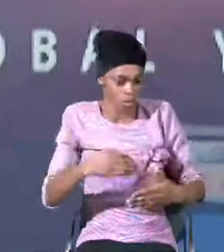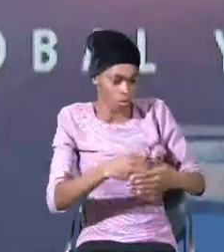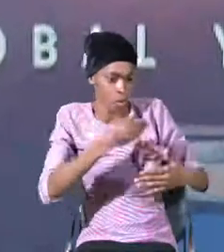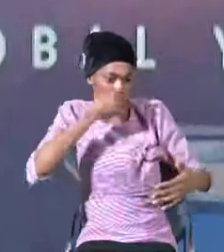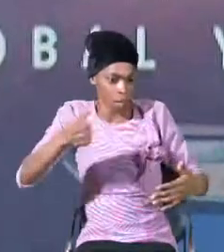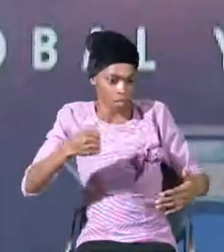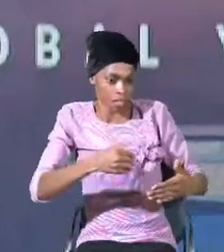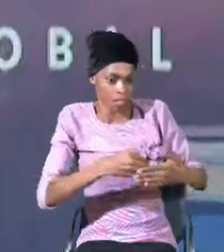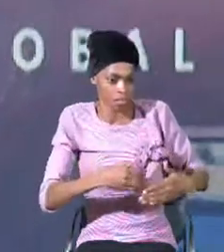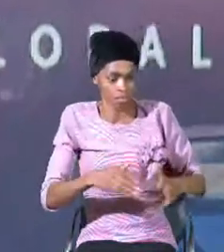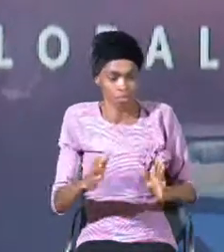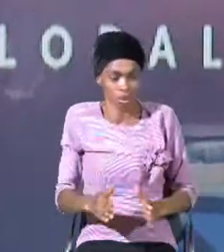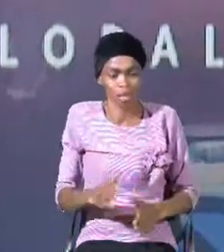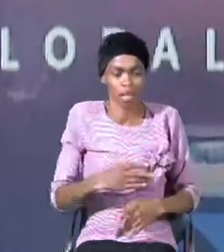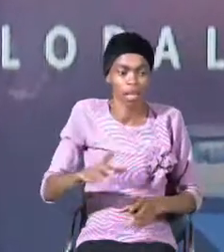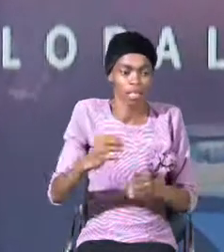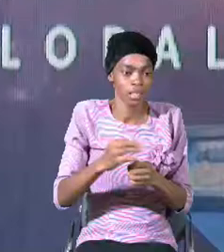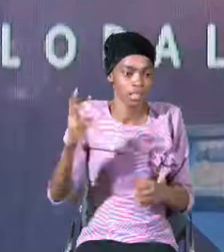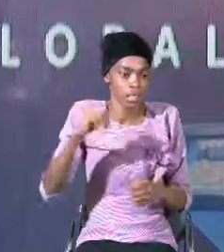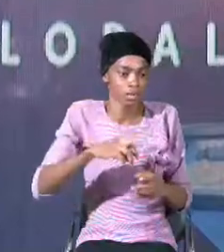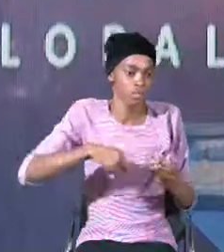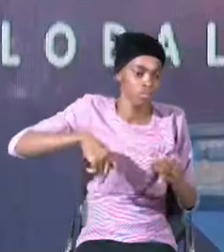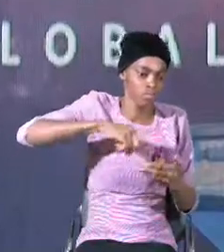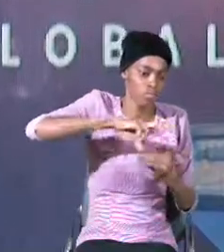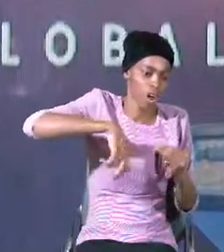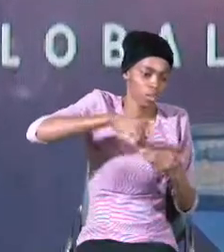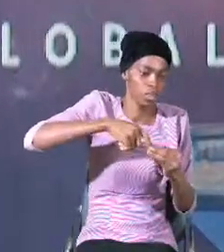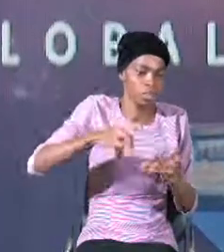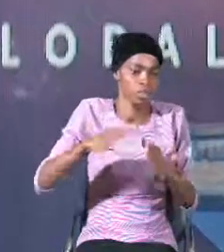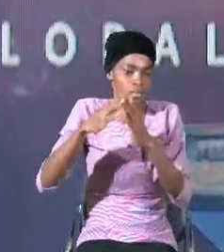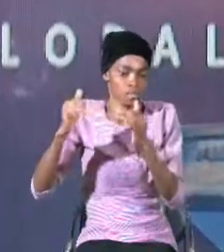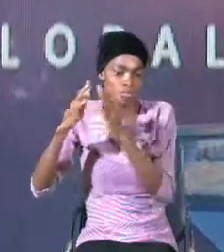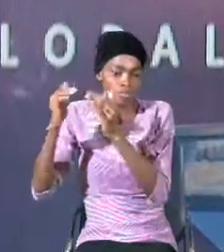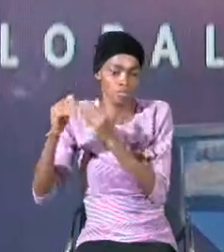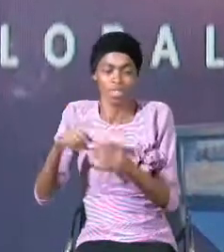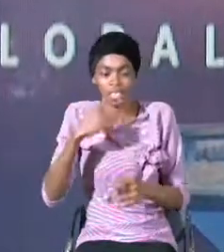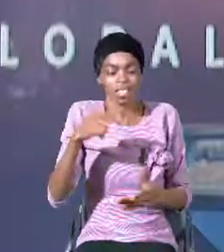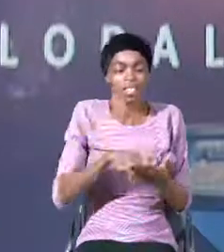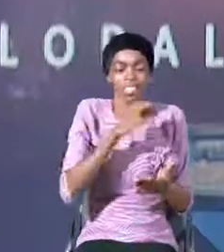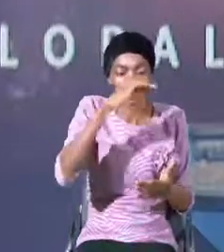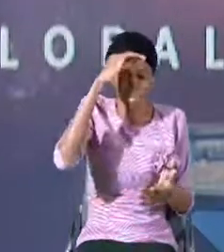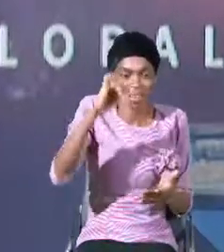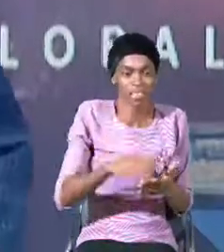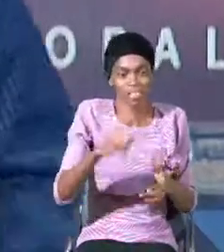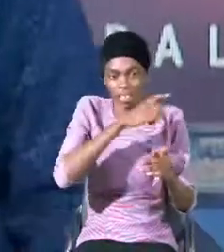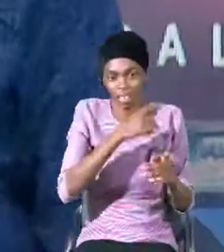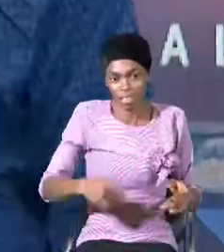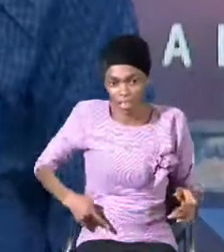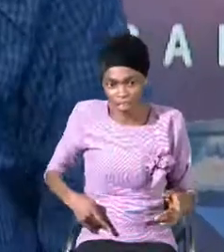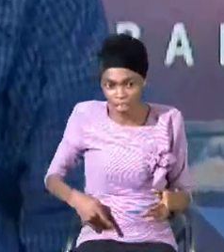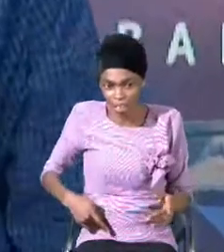lui, voici l'homme que le roi a décidé d'honorer. Et le roi dit, Aman,